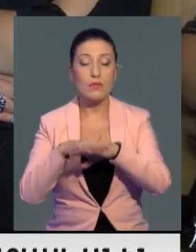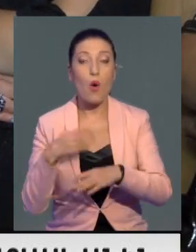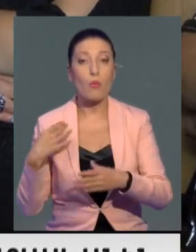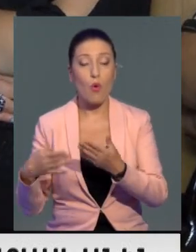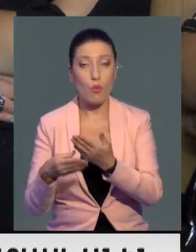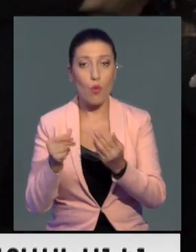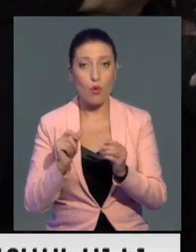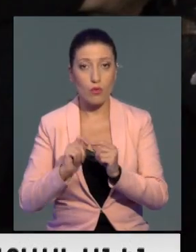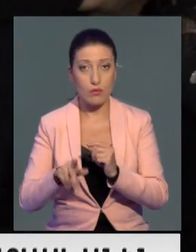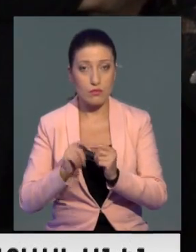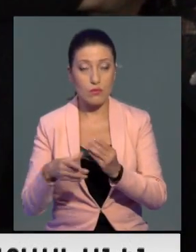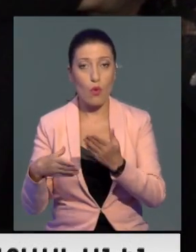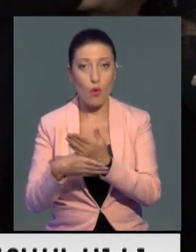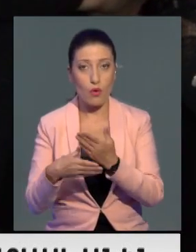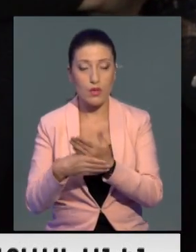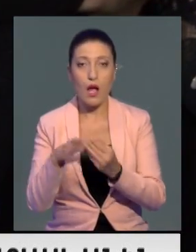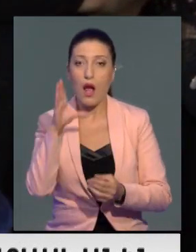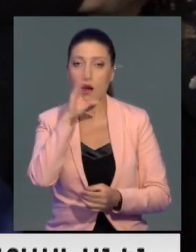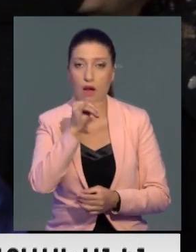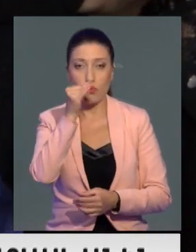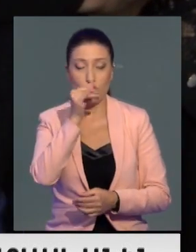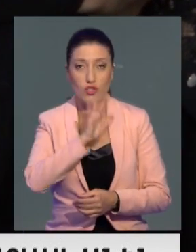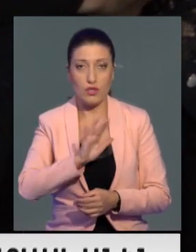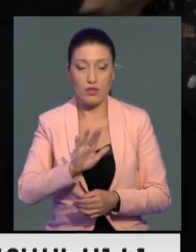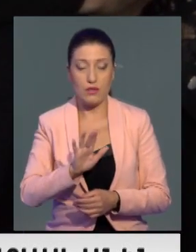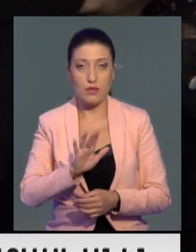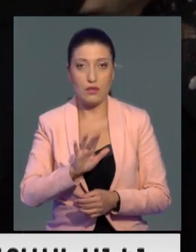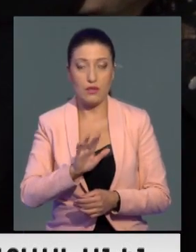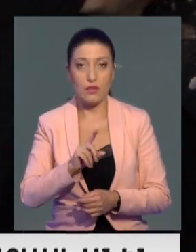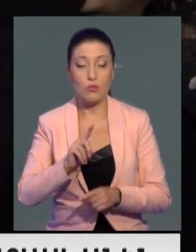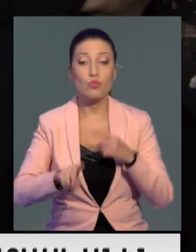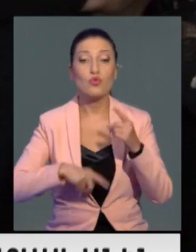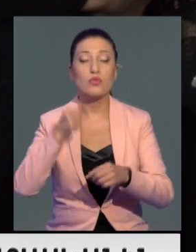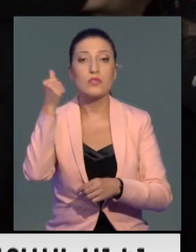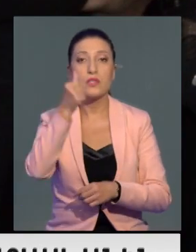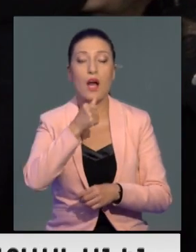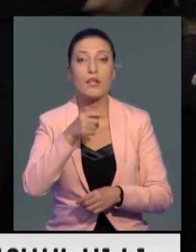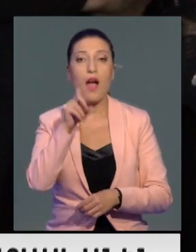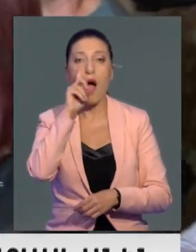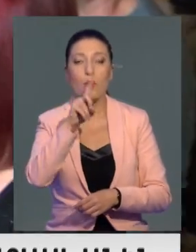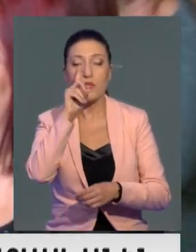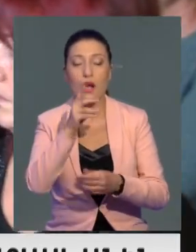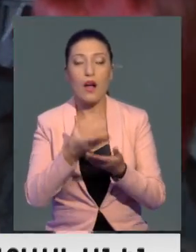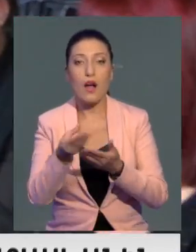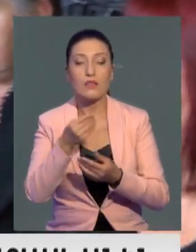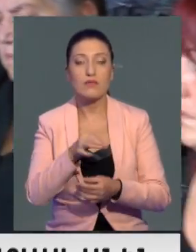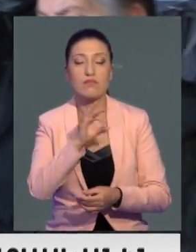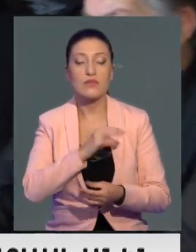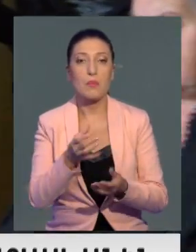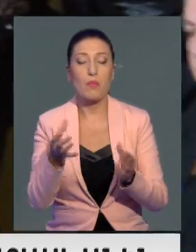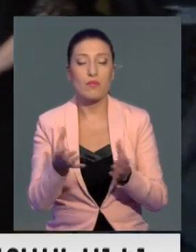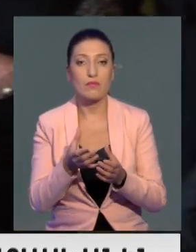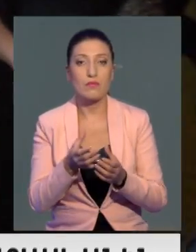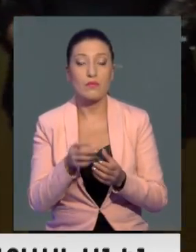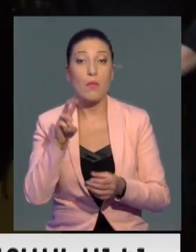աջակցել, տրամադրել, հնարավորություն չի լինի նախորդ տարիներին այդ ամսական վճարումների չափը տրամադրել։ Մարգարիտա Խաչատրյանի խոսքով,